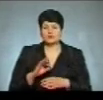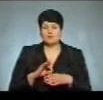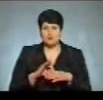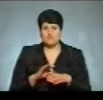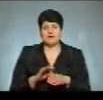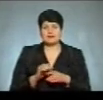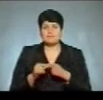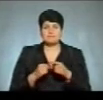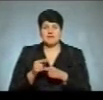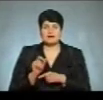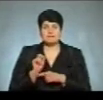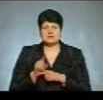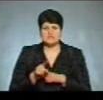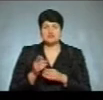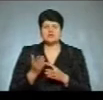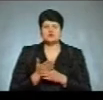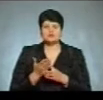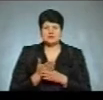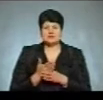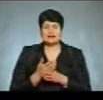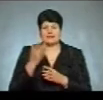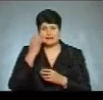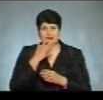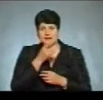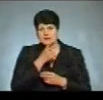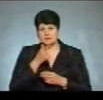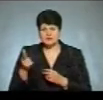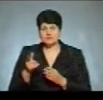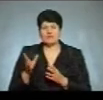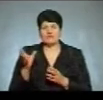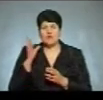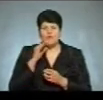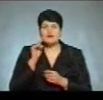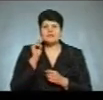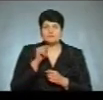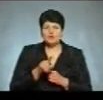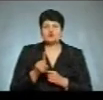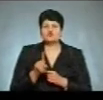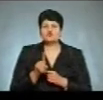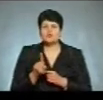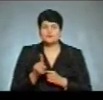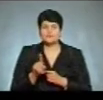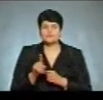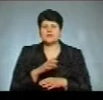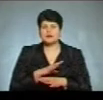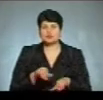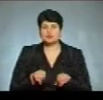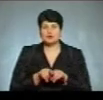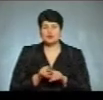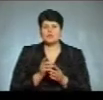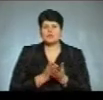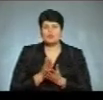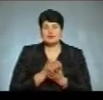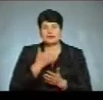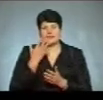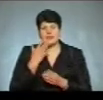відповідний перепризначення субсидій на літній період, тільки вже з врахуванням того, що не буде такої послуги чи на